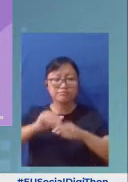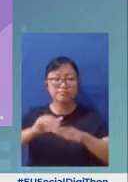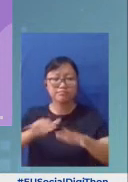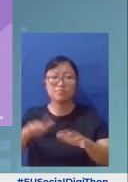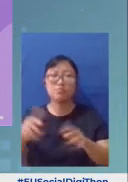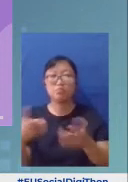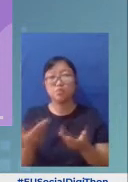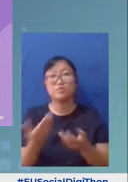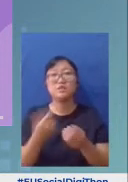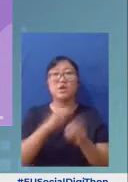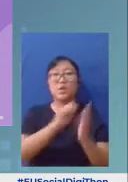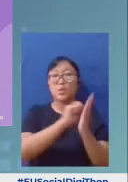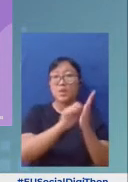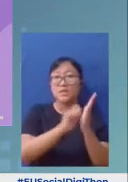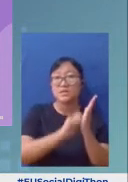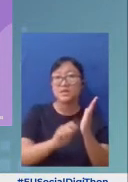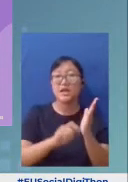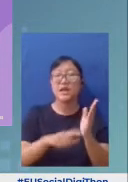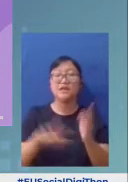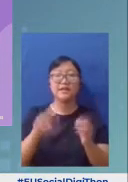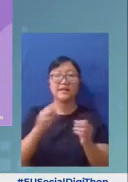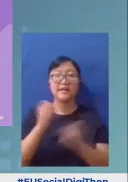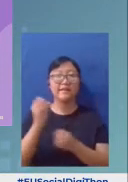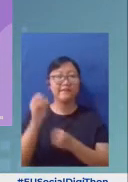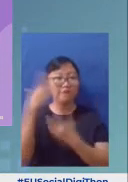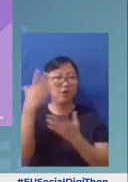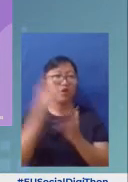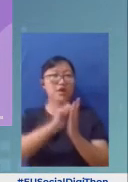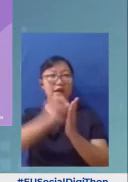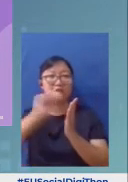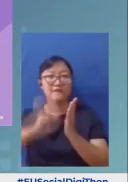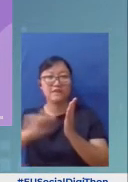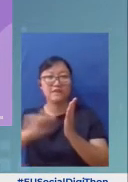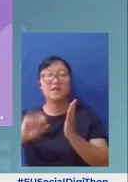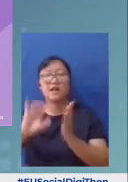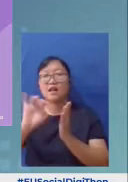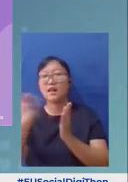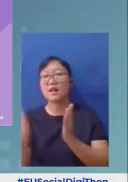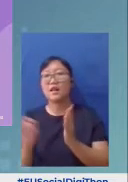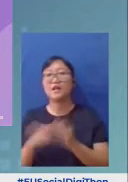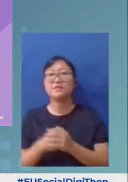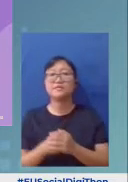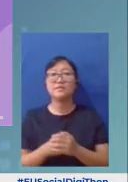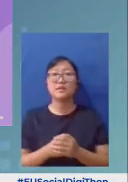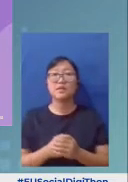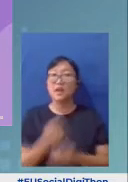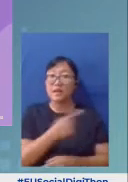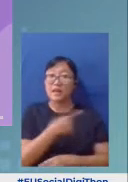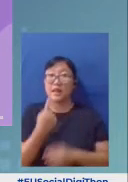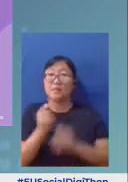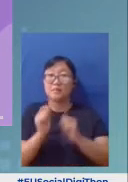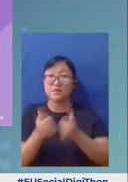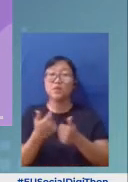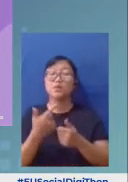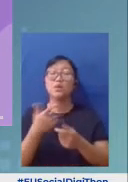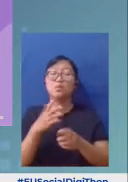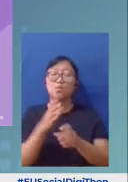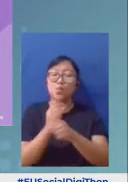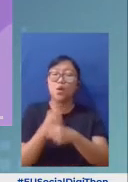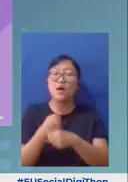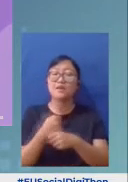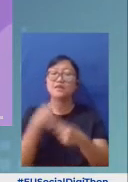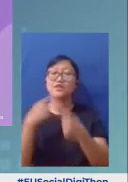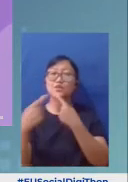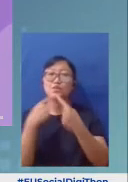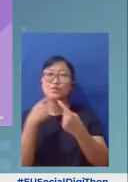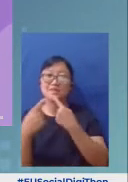sebagainya. Terus kemudian kita bisa melakukan diskusi interaktif seperti kita nih pada saat ini yang kita lakukan ya. Lalu kemudian